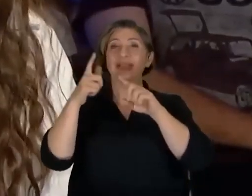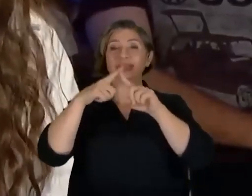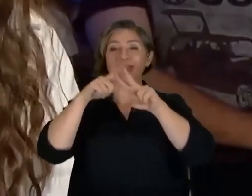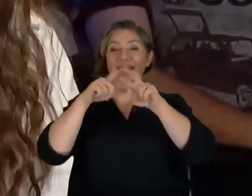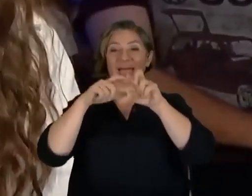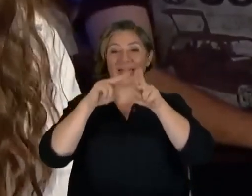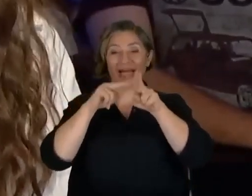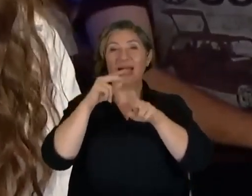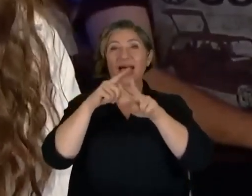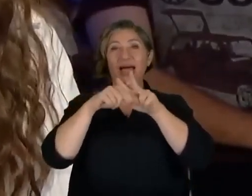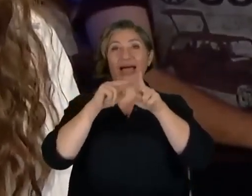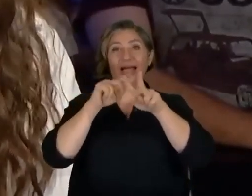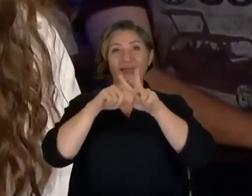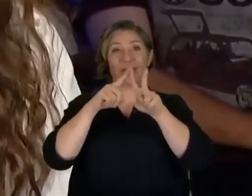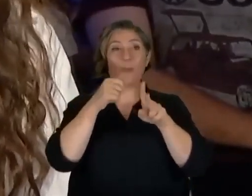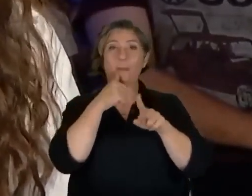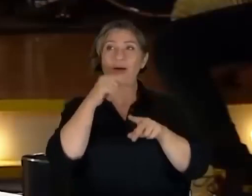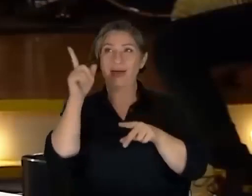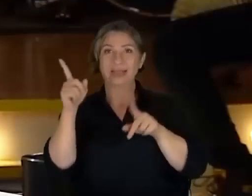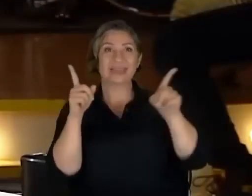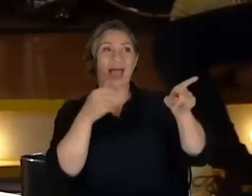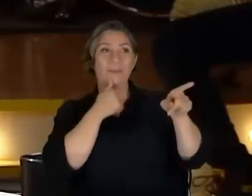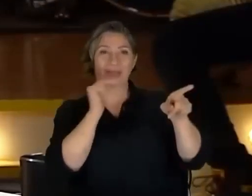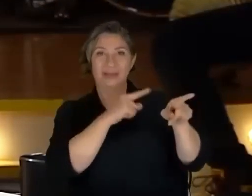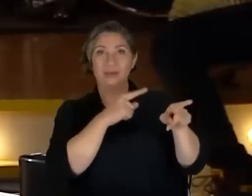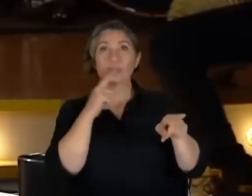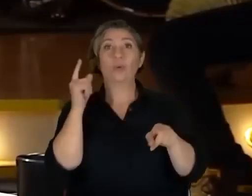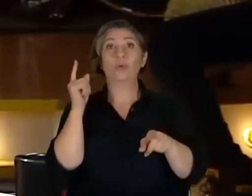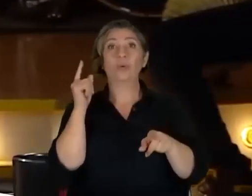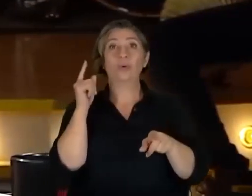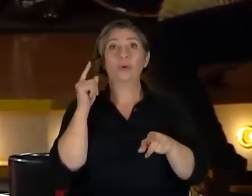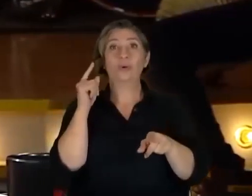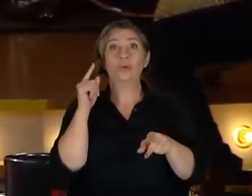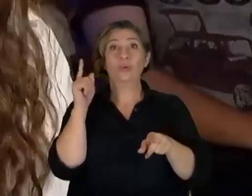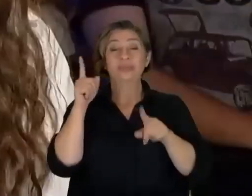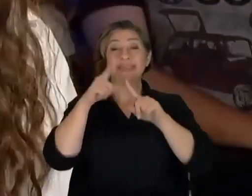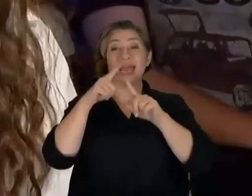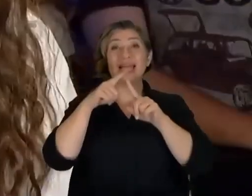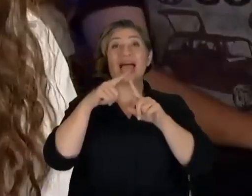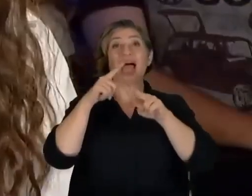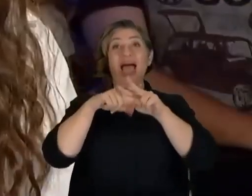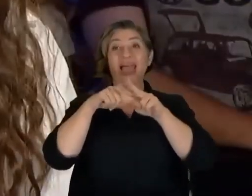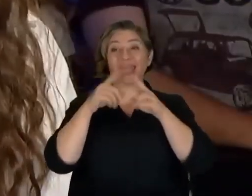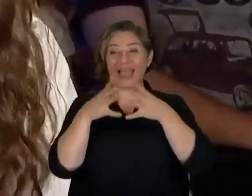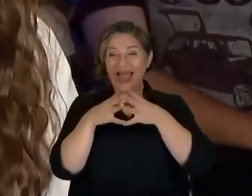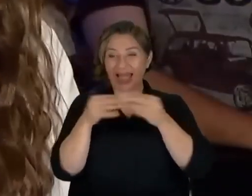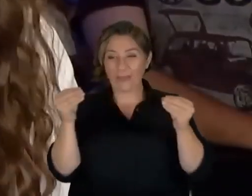beraber evet, oynadığımız Tarık film. Tarık abi evet. Babamı oynuyordu. Evet evet. Orada da o Tarık Akan'ın